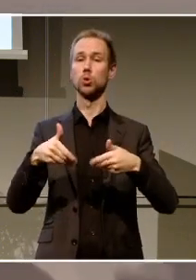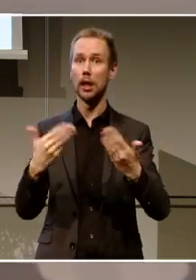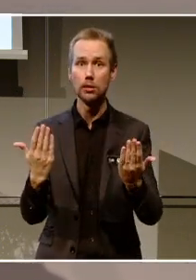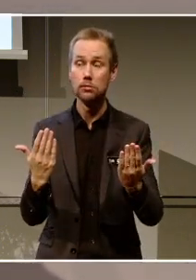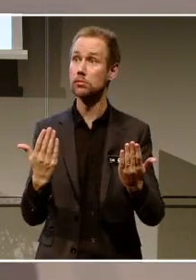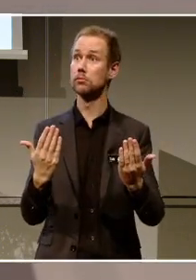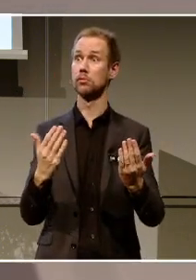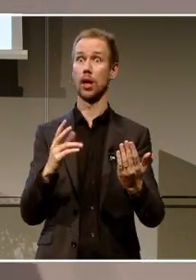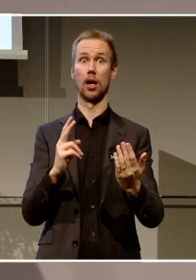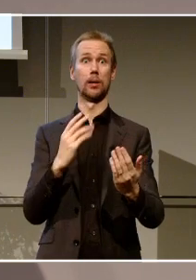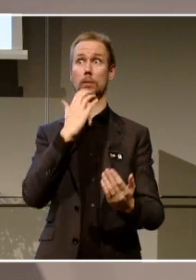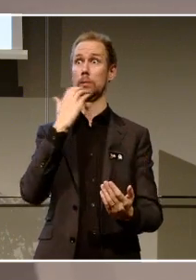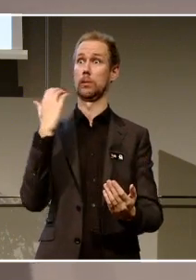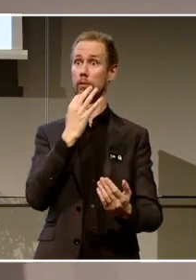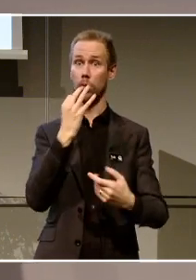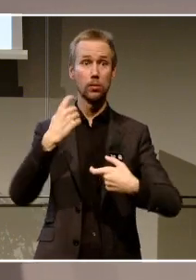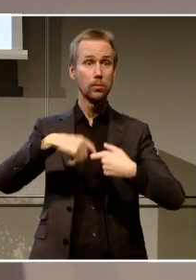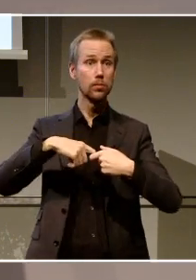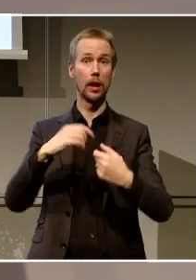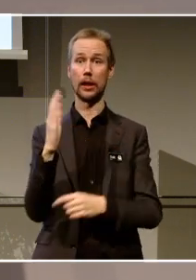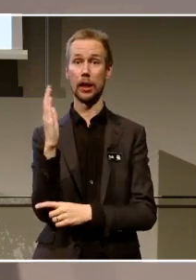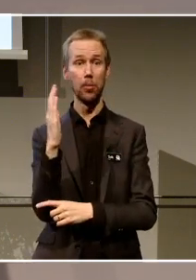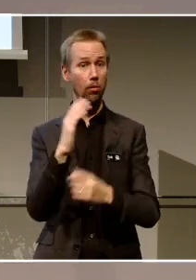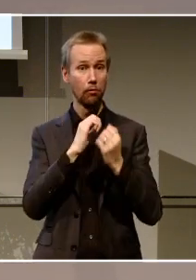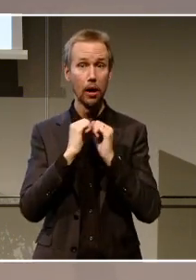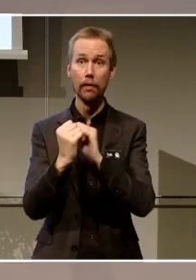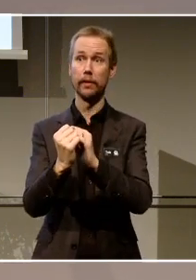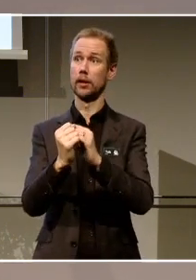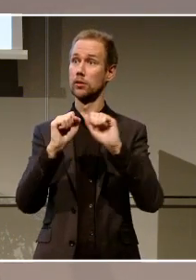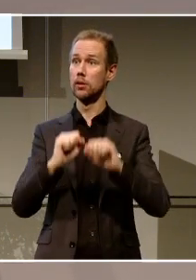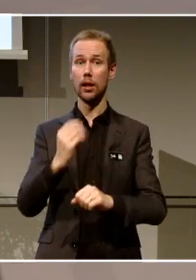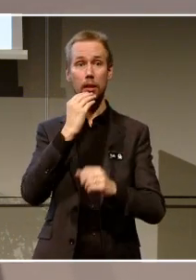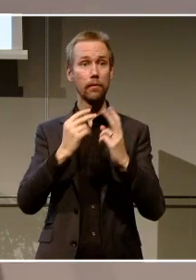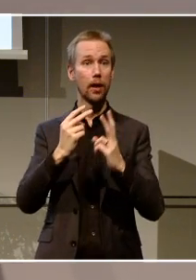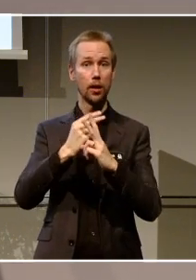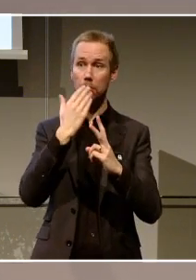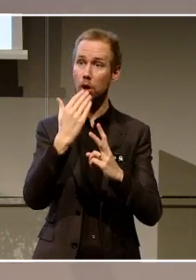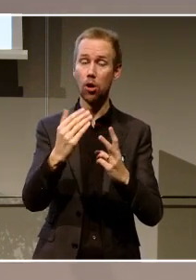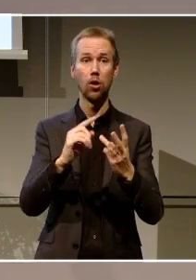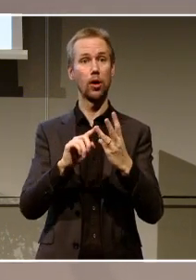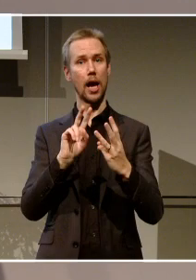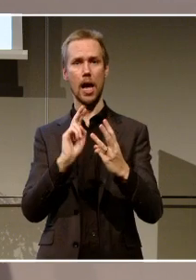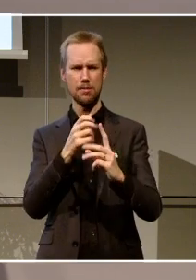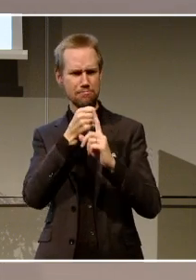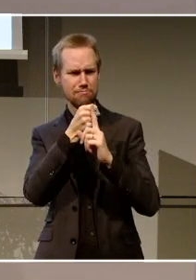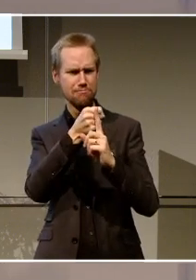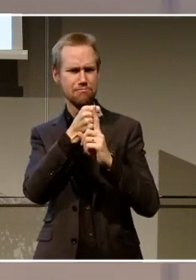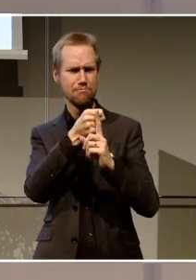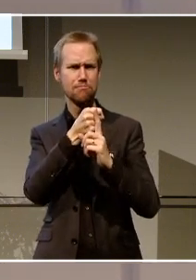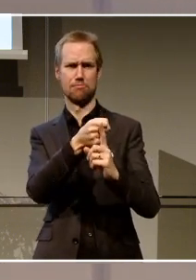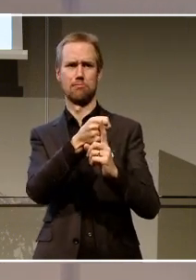om klimatförändringar, att äta mera smart eller driva kampanj för att vara vegan. Det här handlar